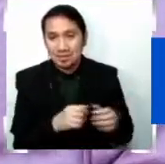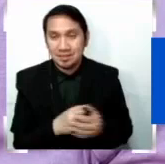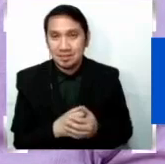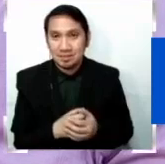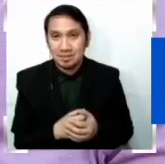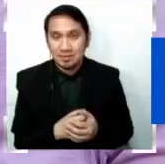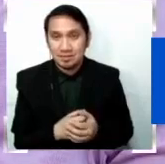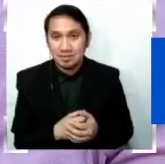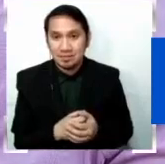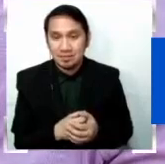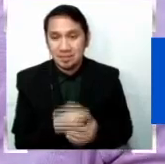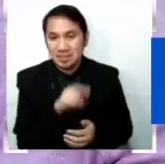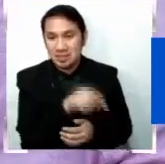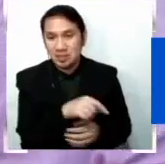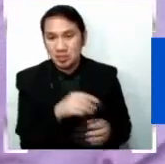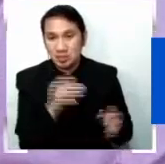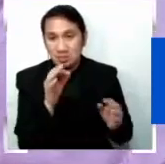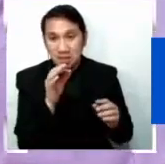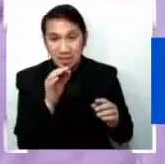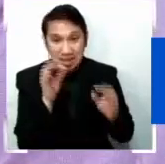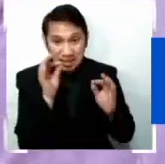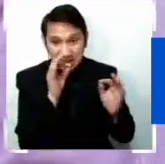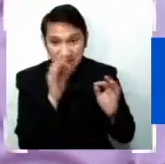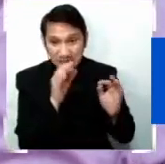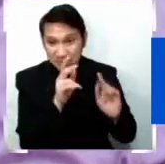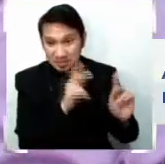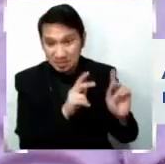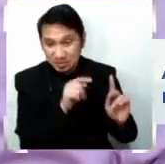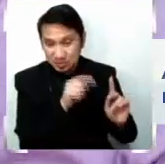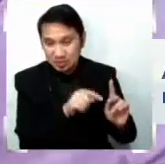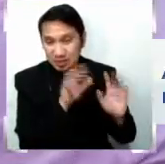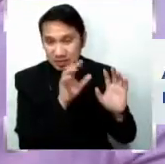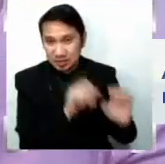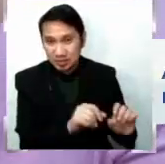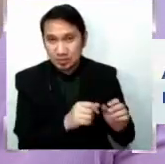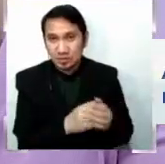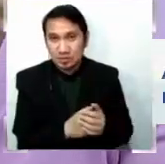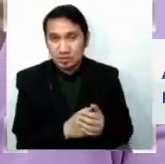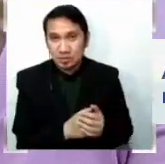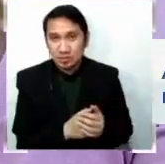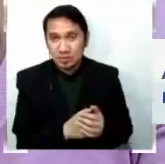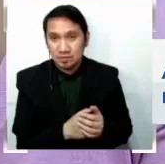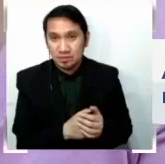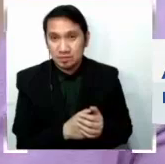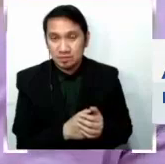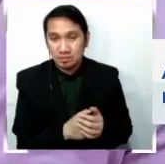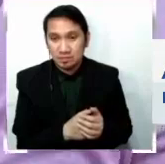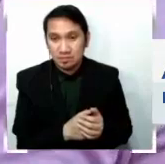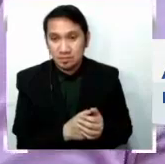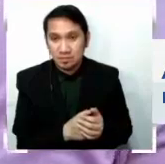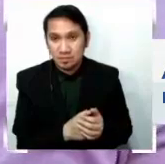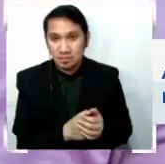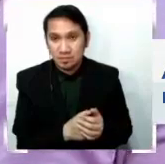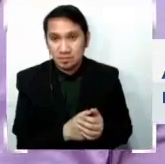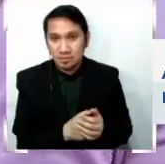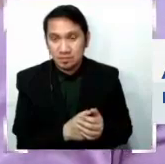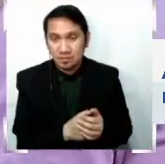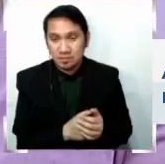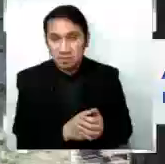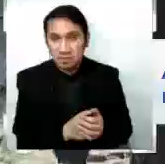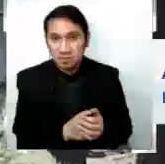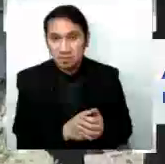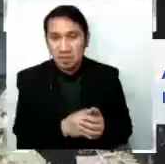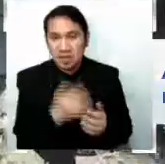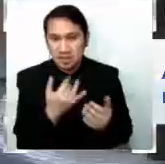pusher or trafficker, kundi dapat talaga yung supply line ang mabira natin. Ito nga yung magandang